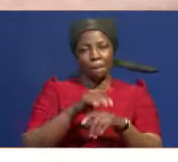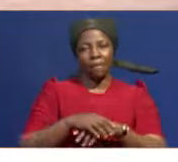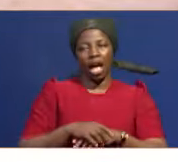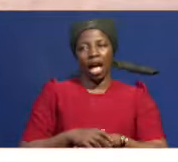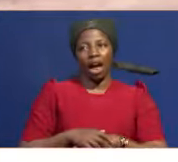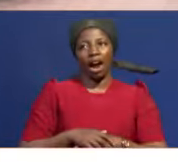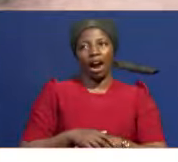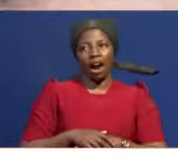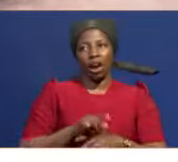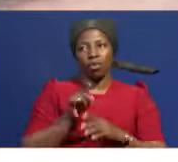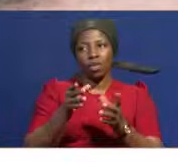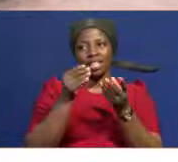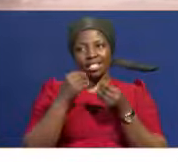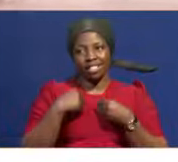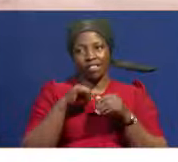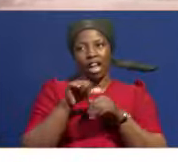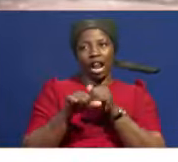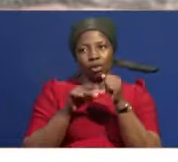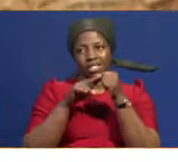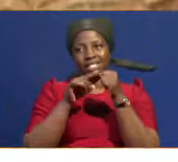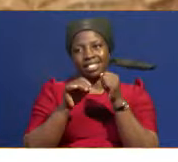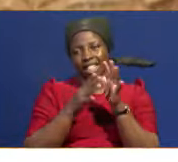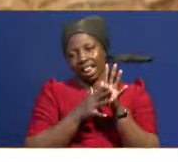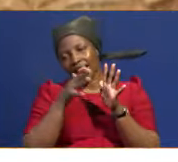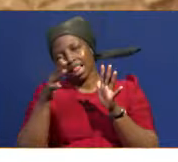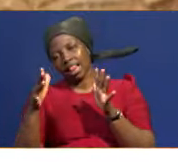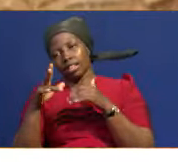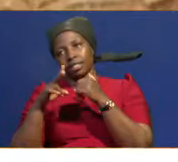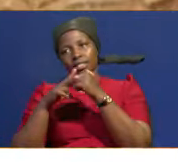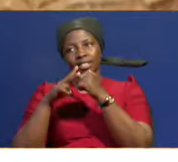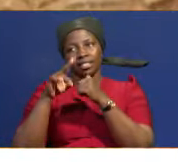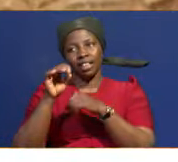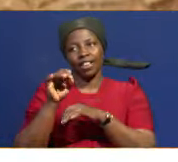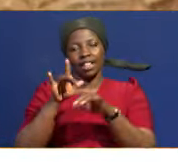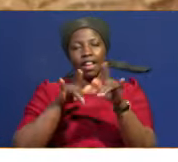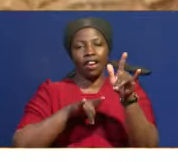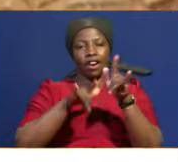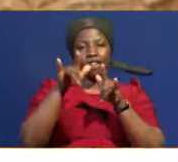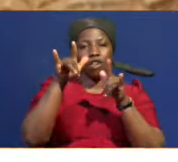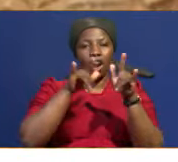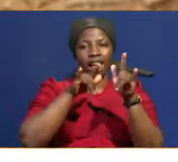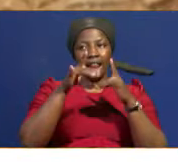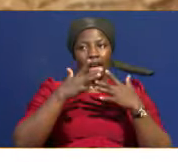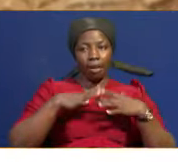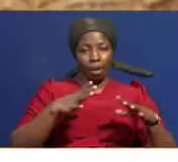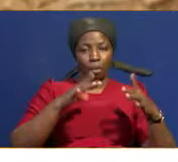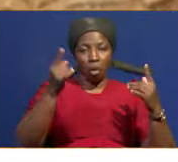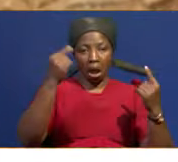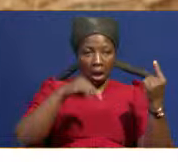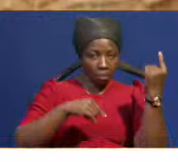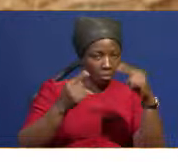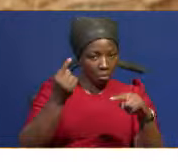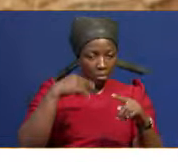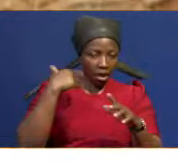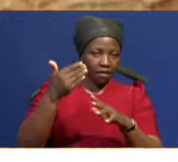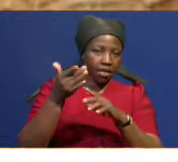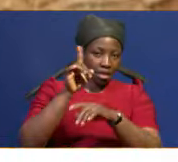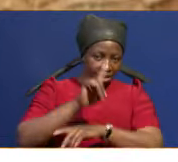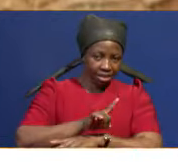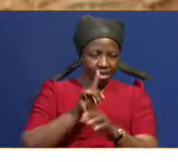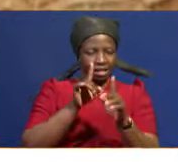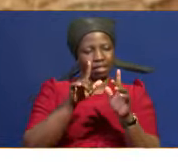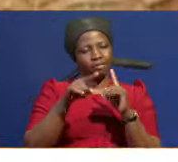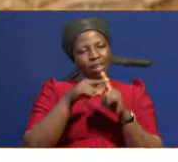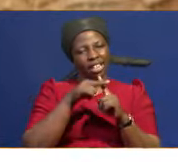we are receiving 60 to 70 foreigners a day plus the